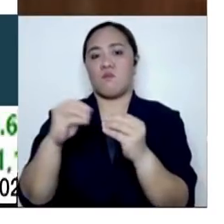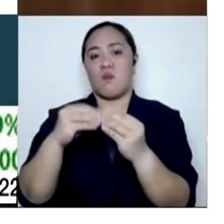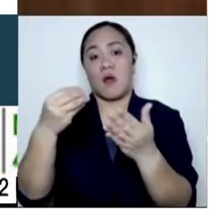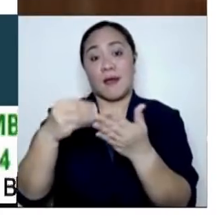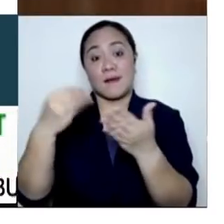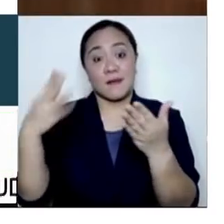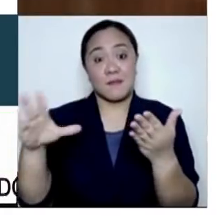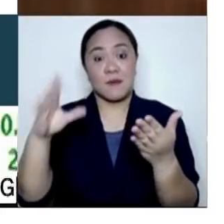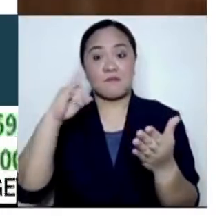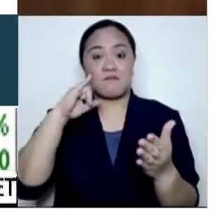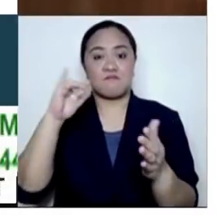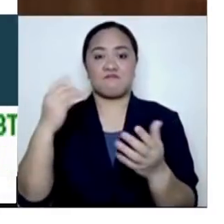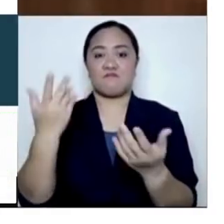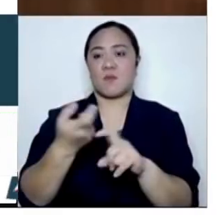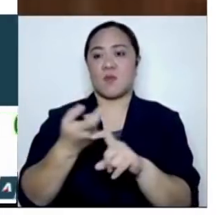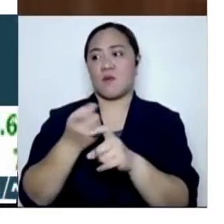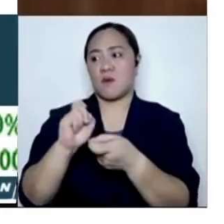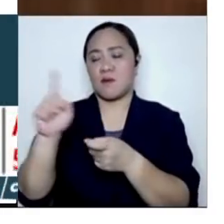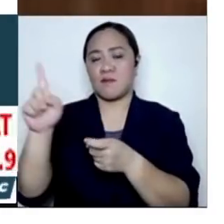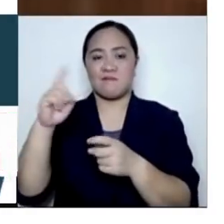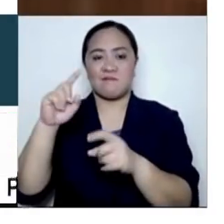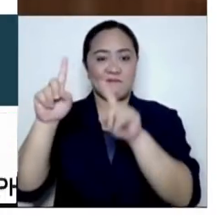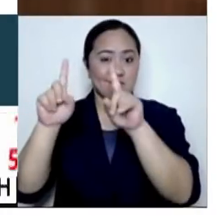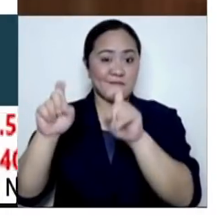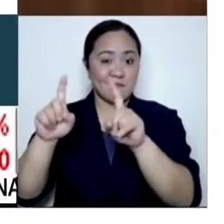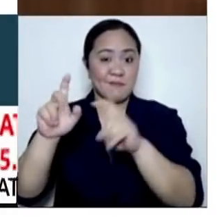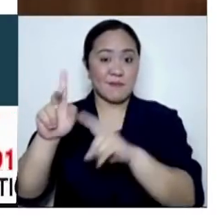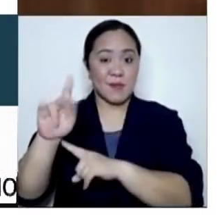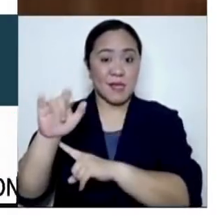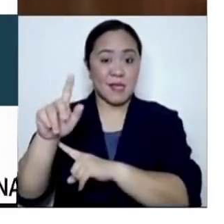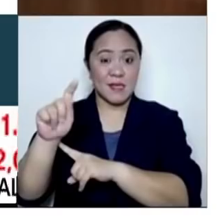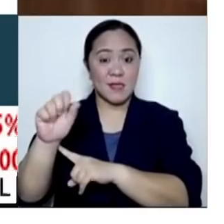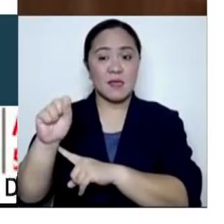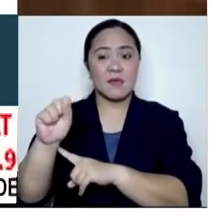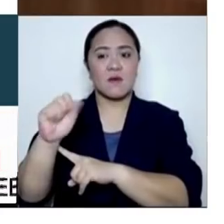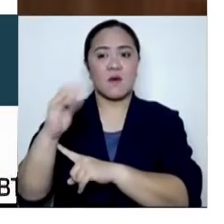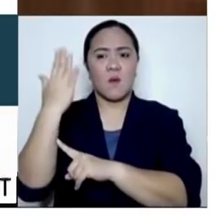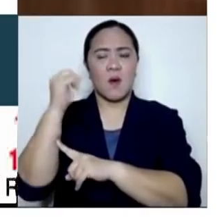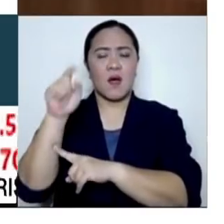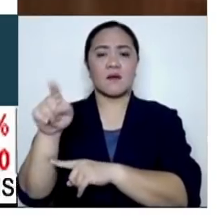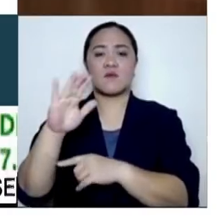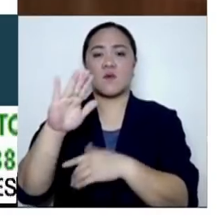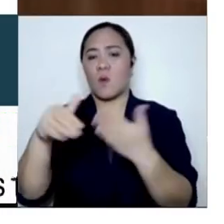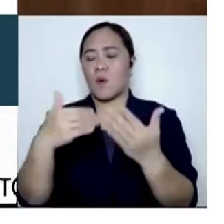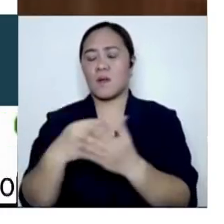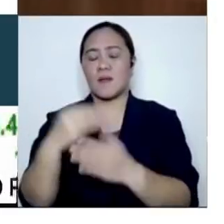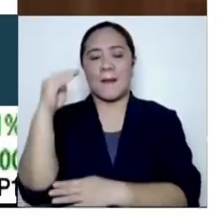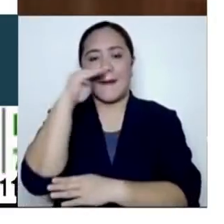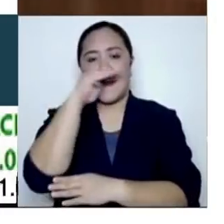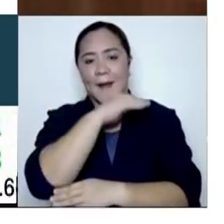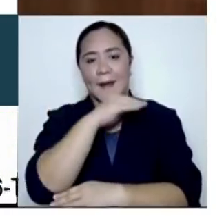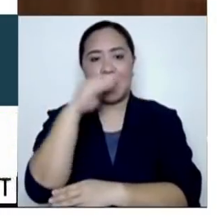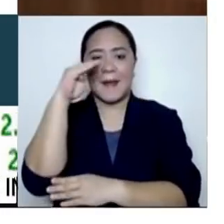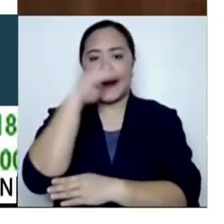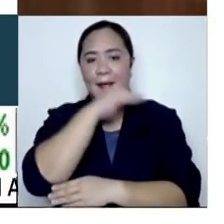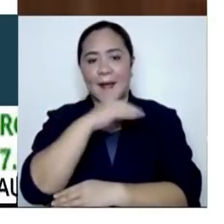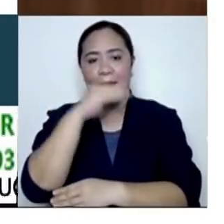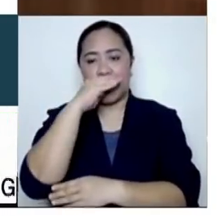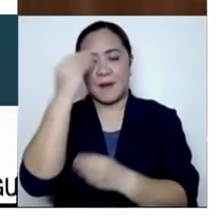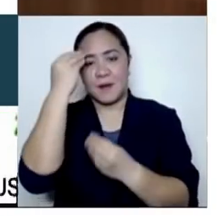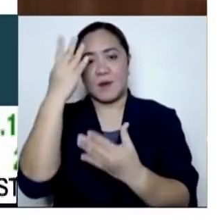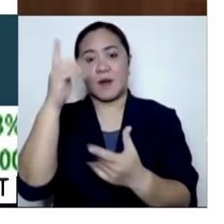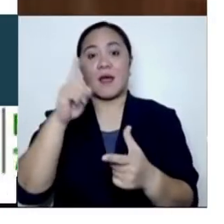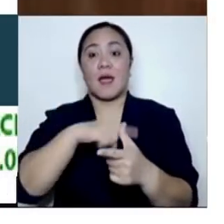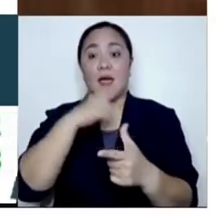yung mga testing kits. Kaya talagang and lahat palagi sinungaling na sinungaling, kaya medyo tumaas